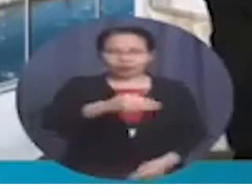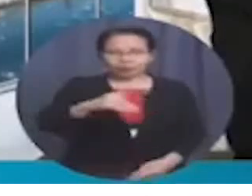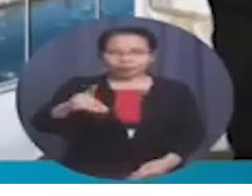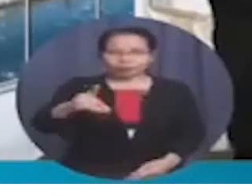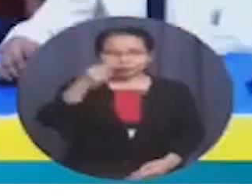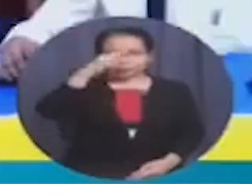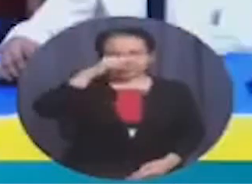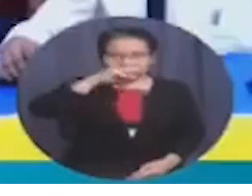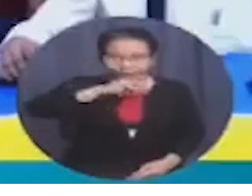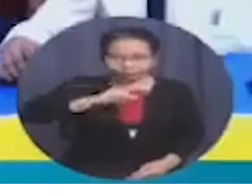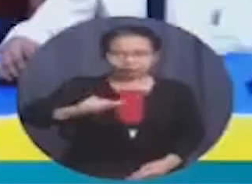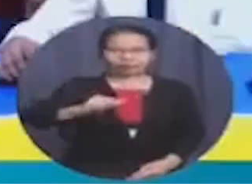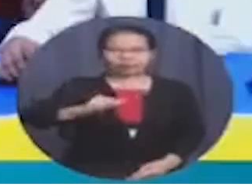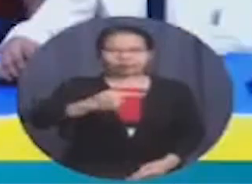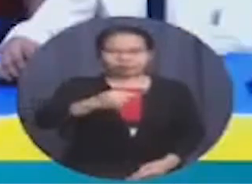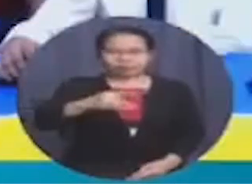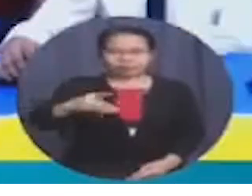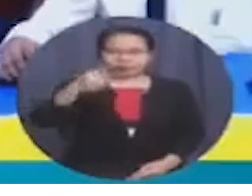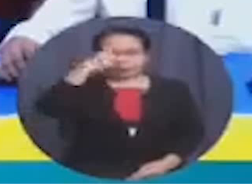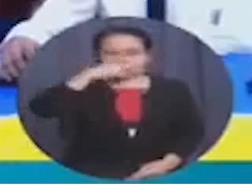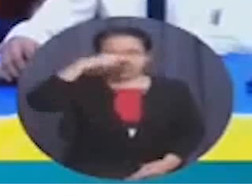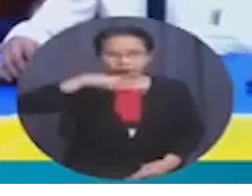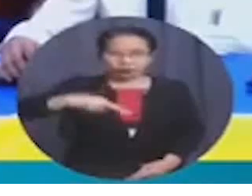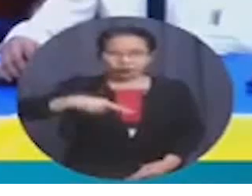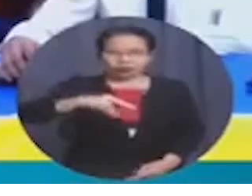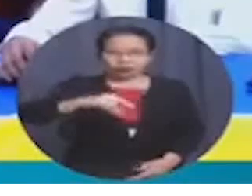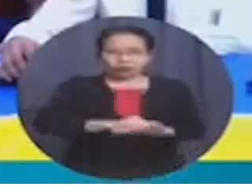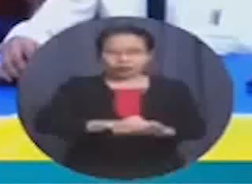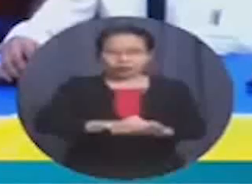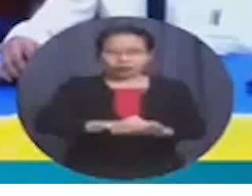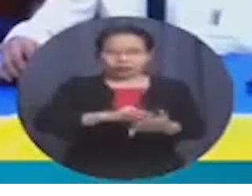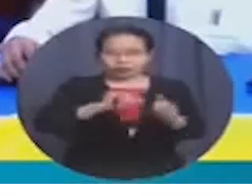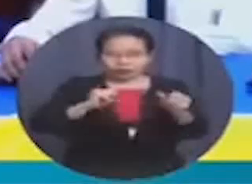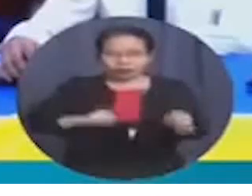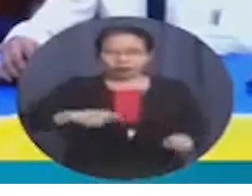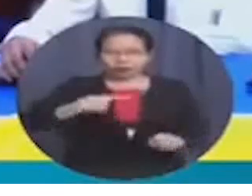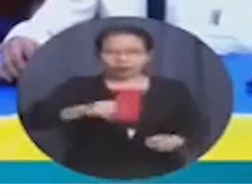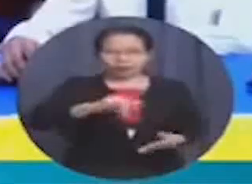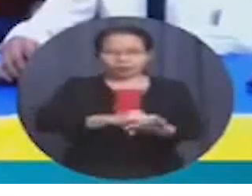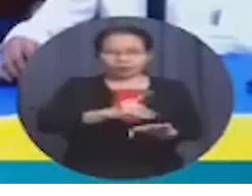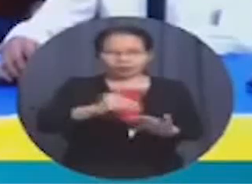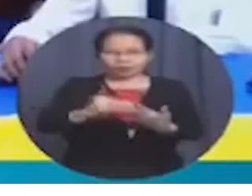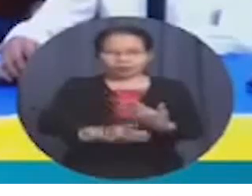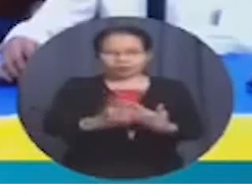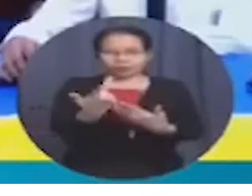Roma. Kaya masasabi ko, kapatid, yan katha-katha lang yan December 25. At naipaglingkod